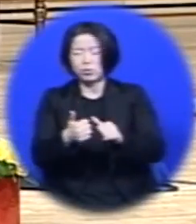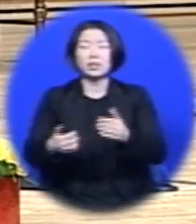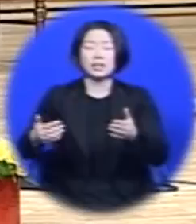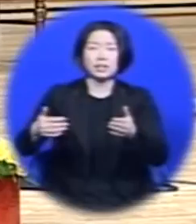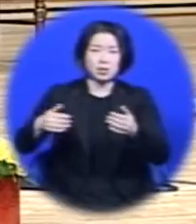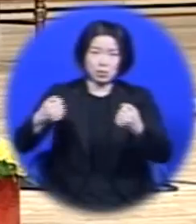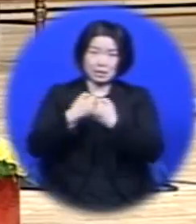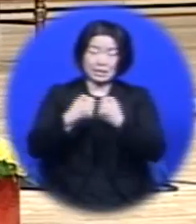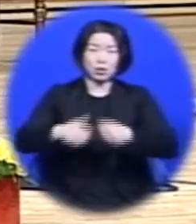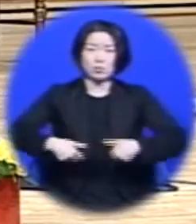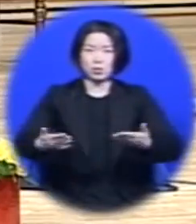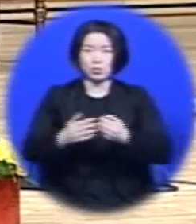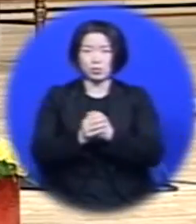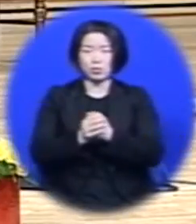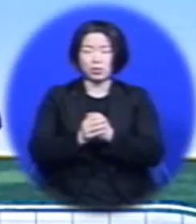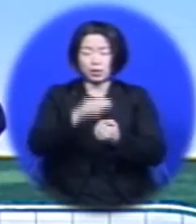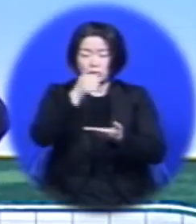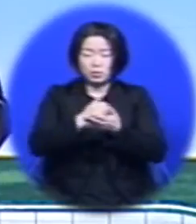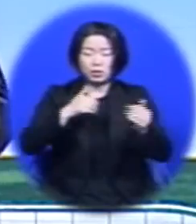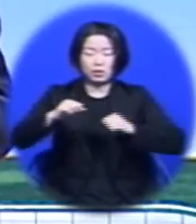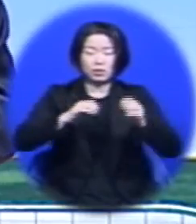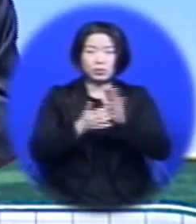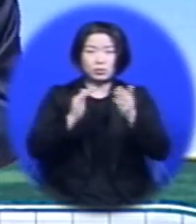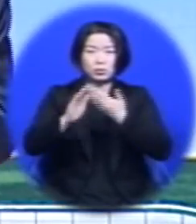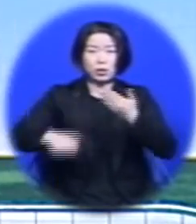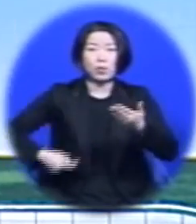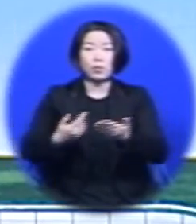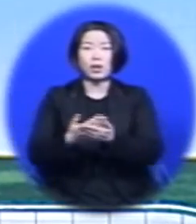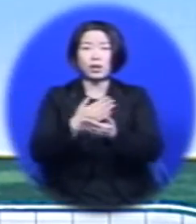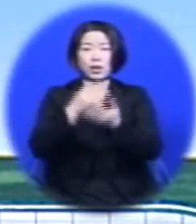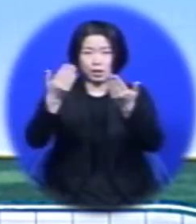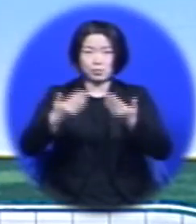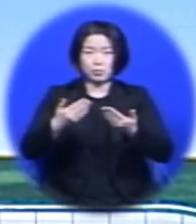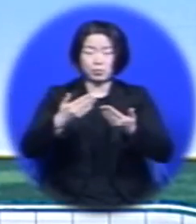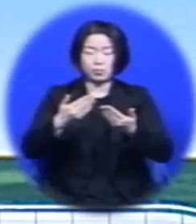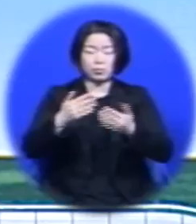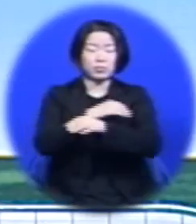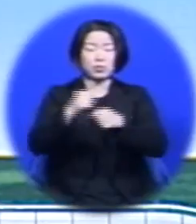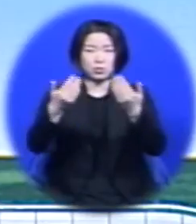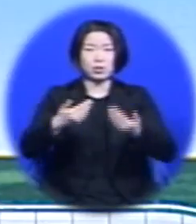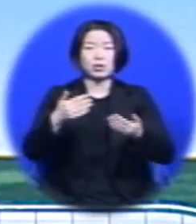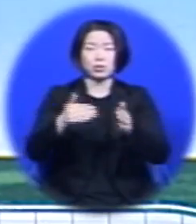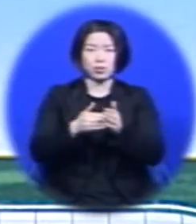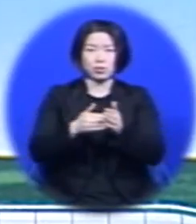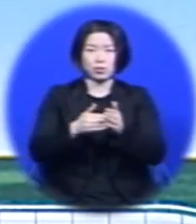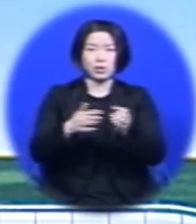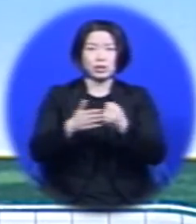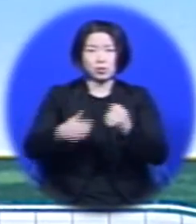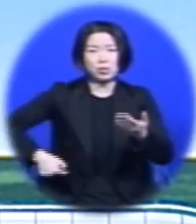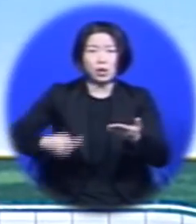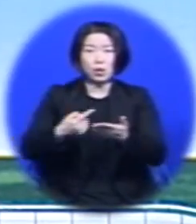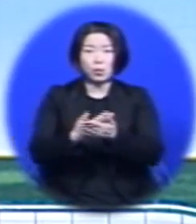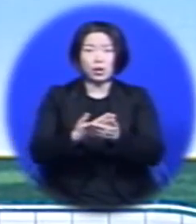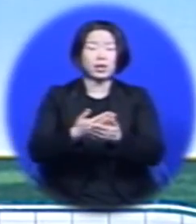죄 지으면 회개하면 용서해 주시 잖아요 그래서 회계는 하는데 건성 회계를 하는